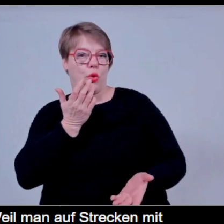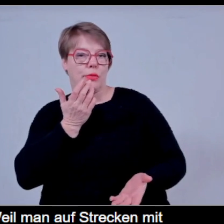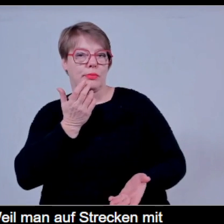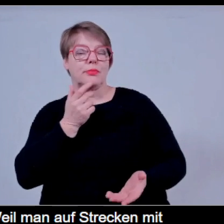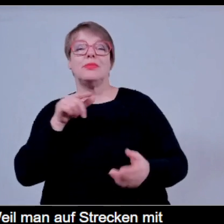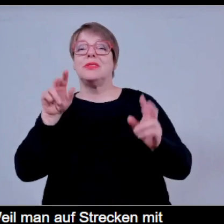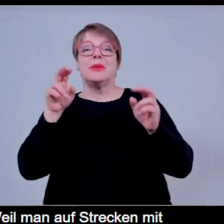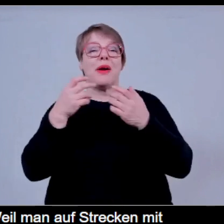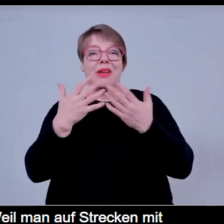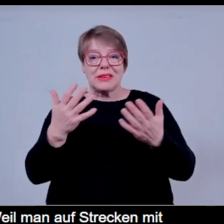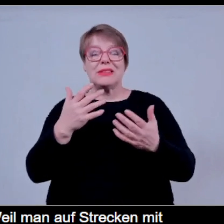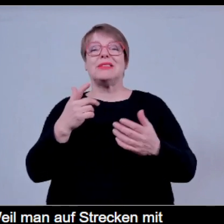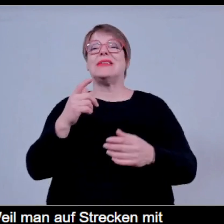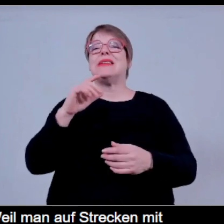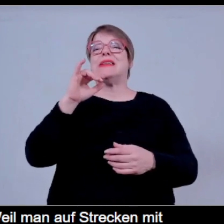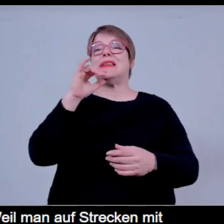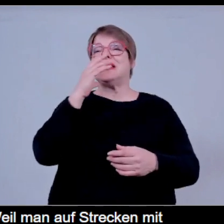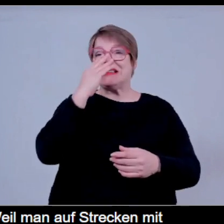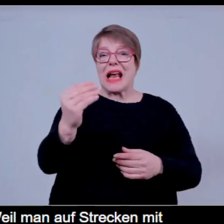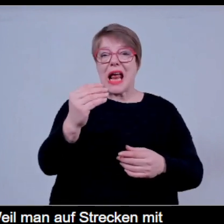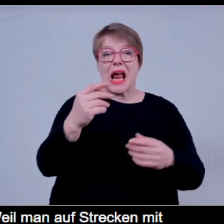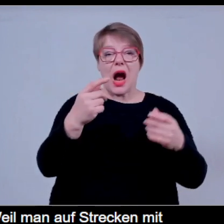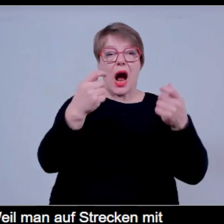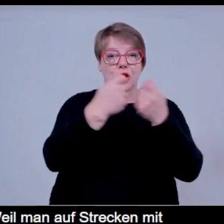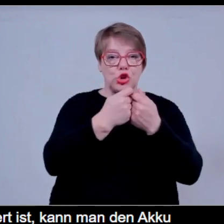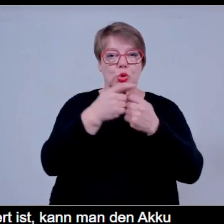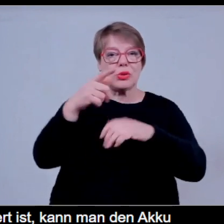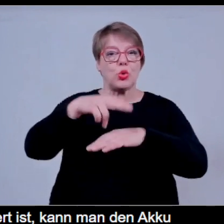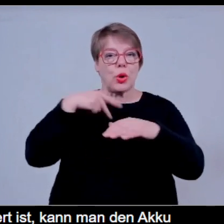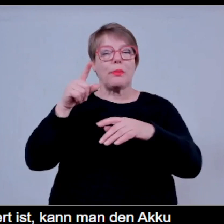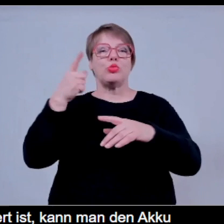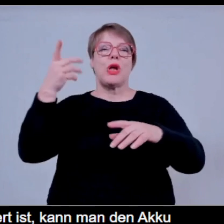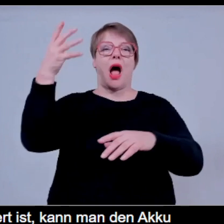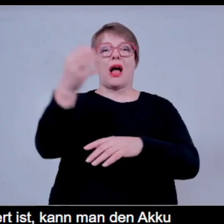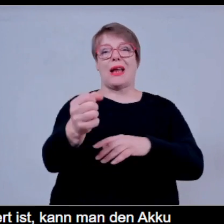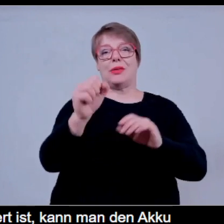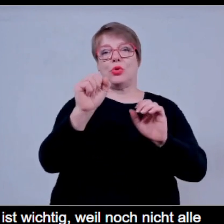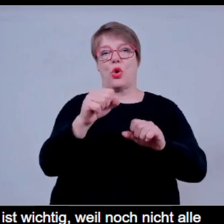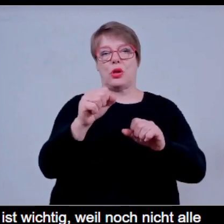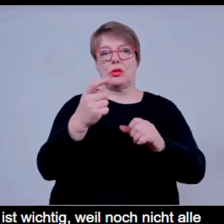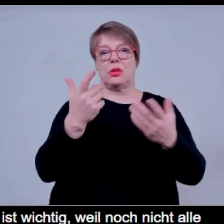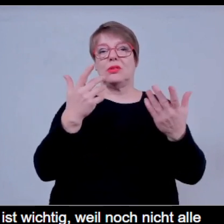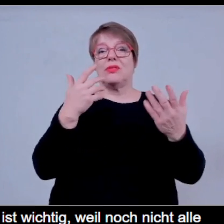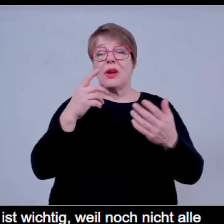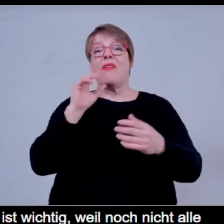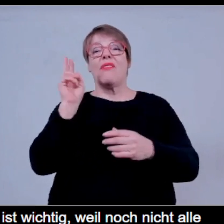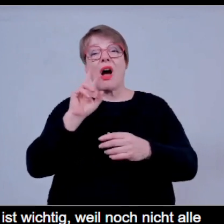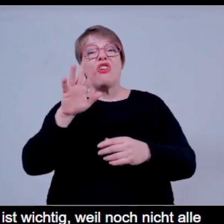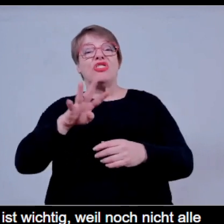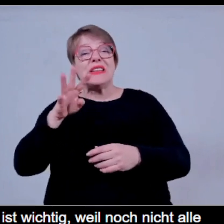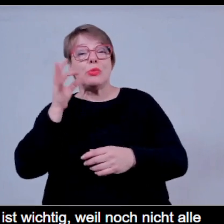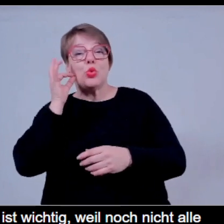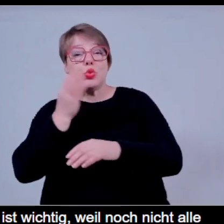Ja, dann zum Thema regionaler Holzbaupreis. Wir leisten hier einen wichtigen Beitrag zum